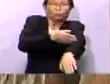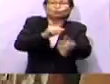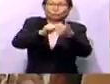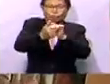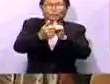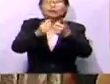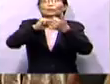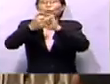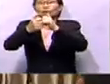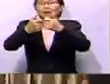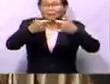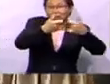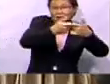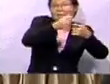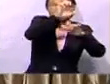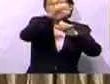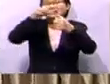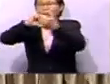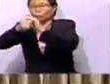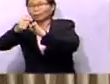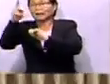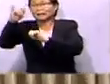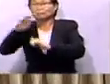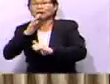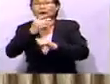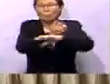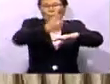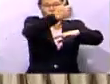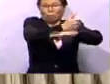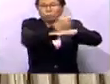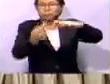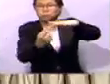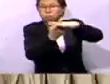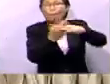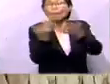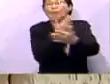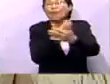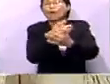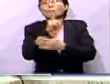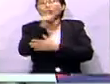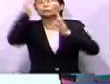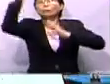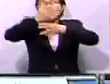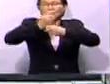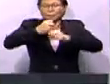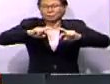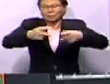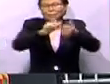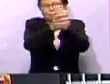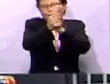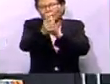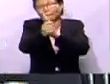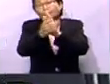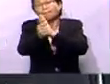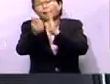sukan elektronik atau e-sport. Menurut Khairi, penubuhan unit baharu itu sangat diperlukan dalam memastikan Malaysia dapat melahirkan bakat baharu